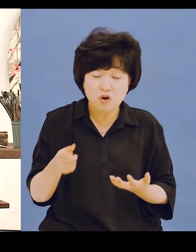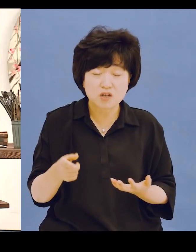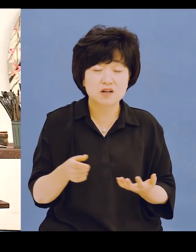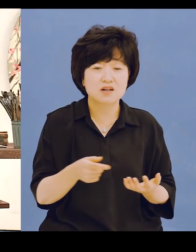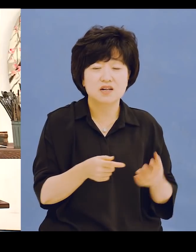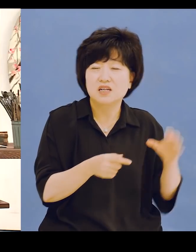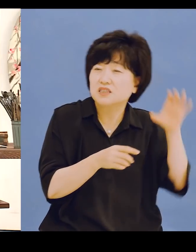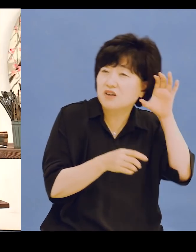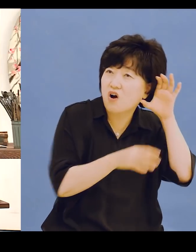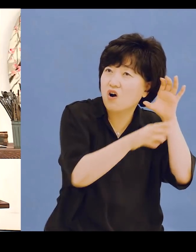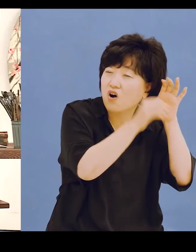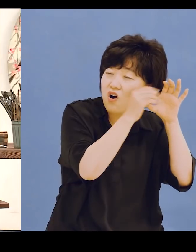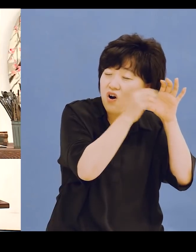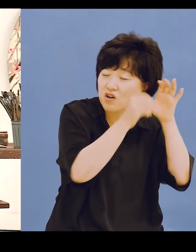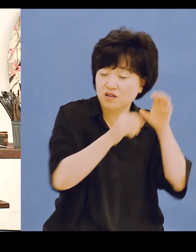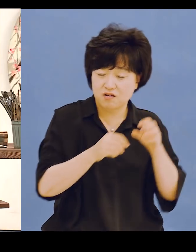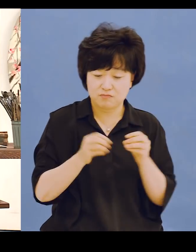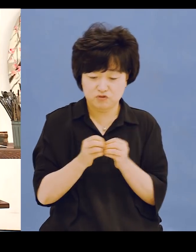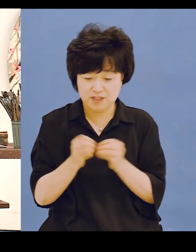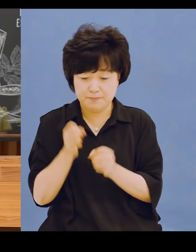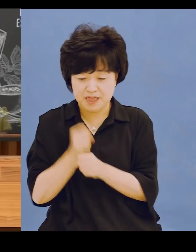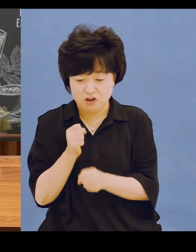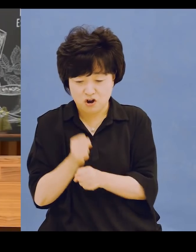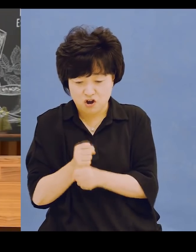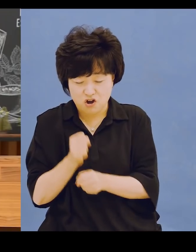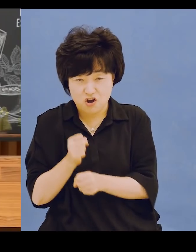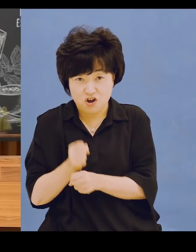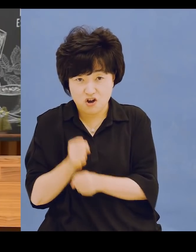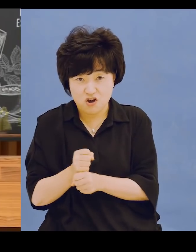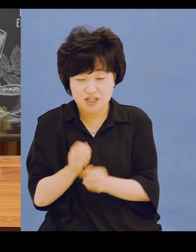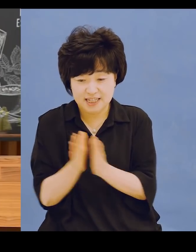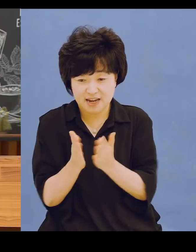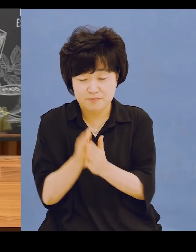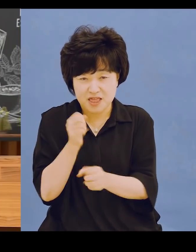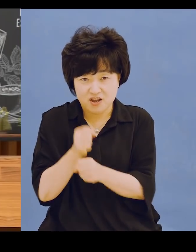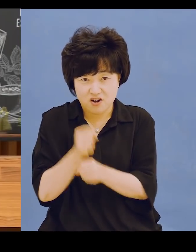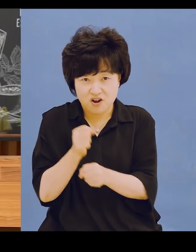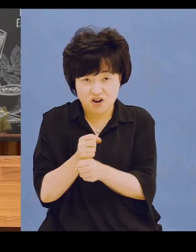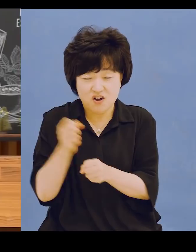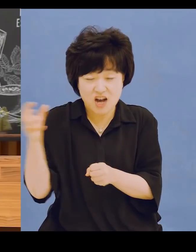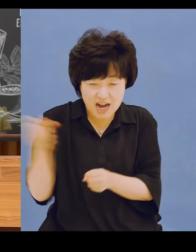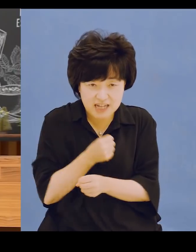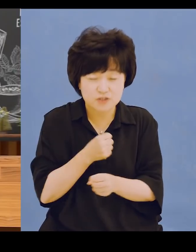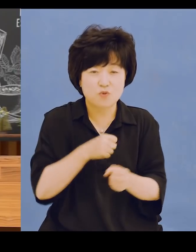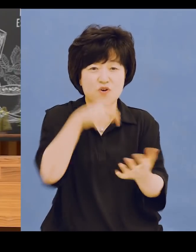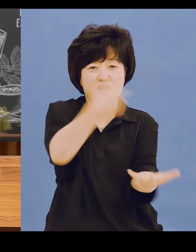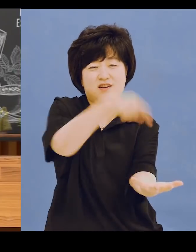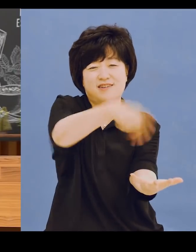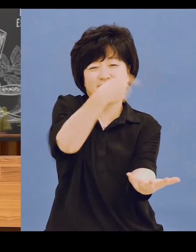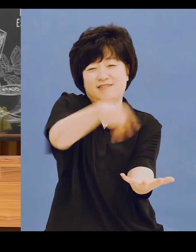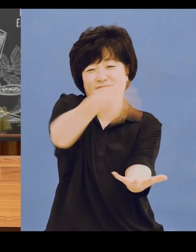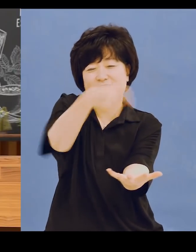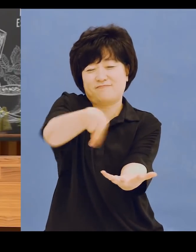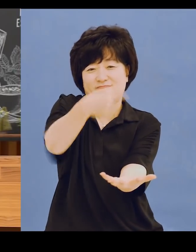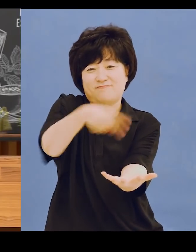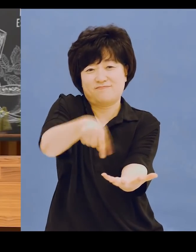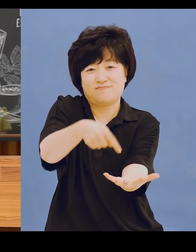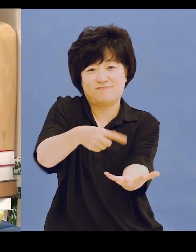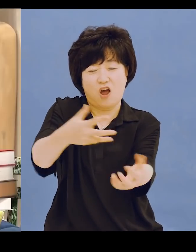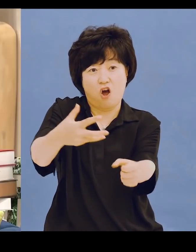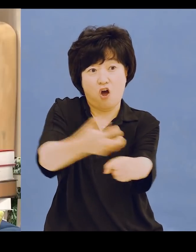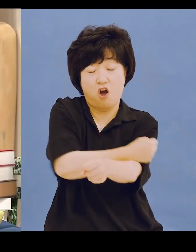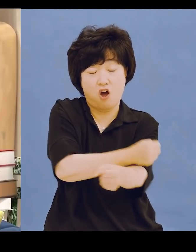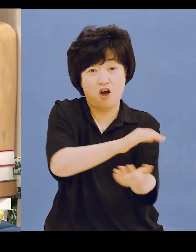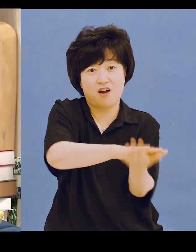식으로. 근데 그렇게 습득을 하셔서 가르쳤더니 그 부족인들이 어떤 변화가 생기던가요? 엄청난 변화가